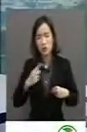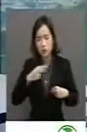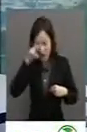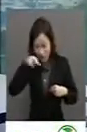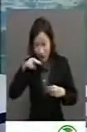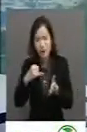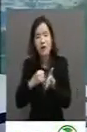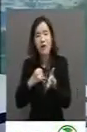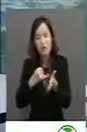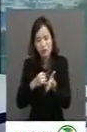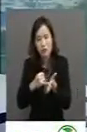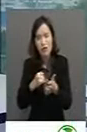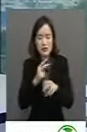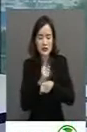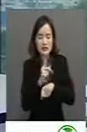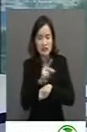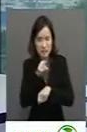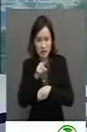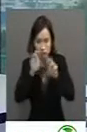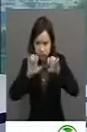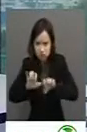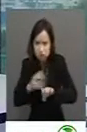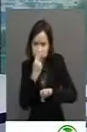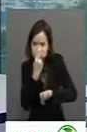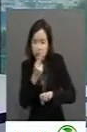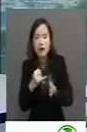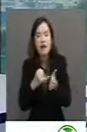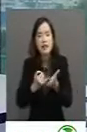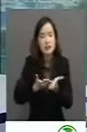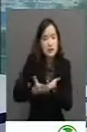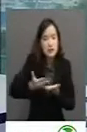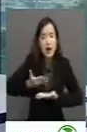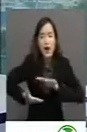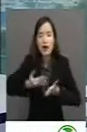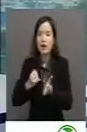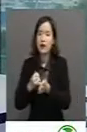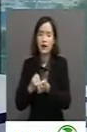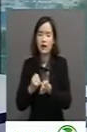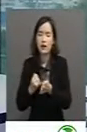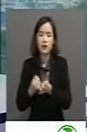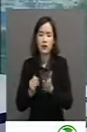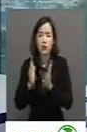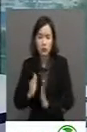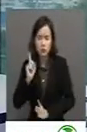ได้หมดในอินเทอร์เน็ตนะฮะแล้วก็หาได้ง่ายด้วยการซื้อการขายค่อนข้างง่ายนะฮะเดี๋ยวเจ้าหน้าที่คงจะต้องไปตรวจสอบอย่างรอบคอบอีกครั้งหนึ่ง